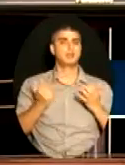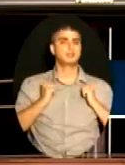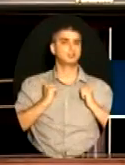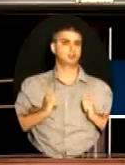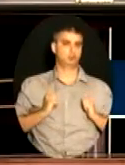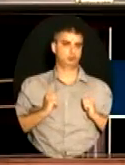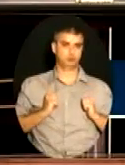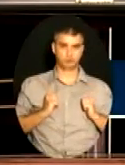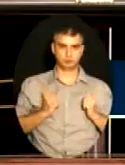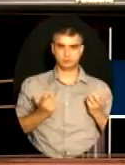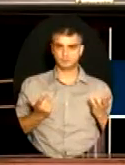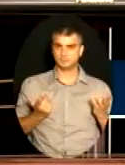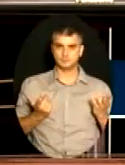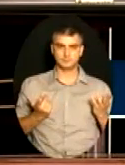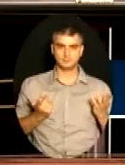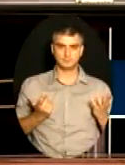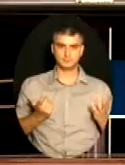שקט,